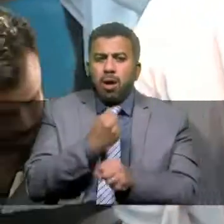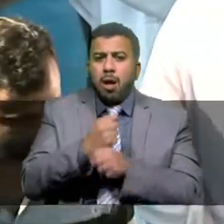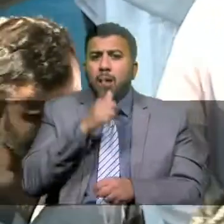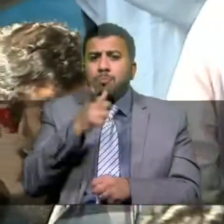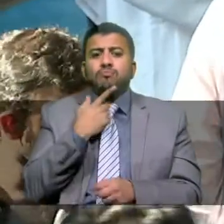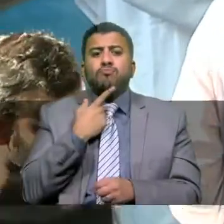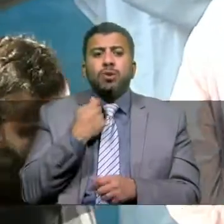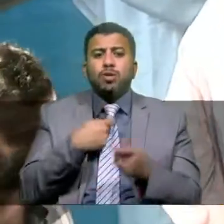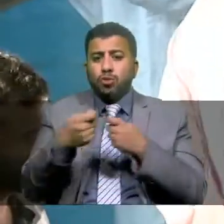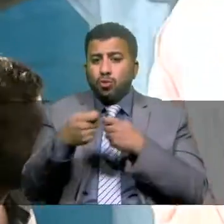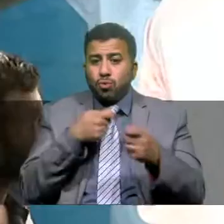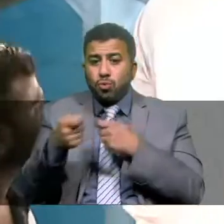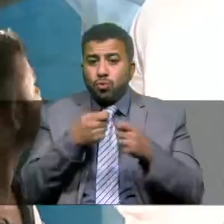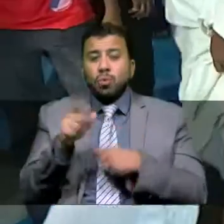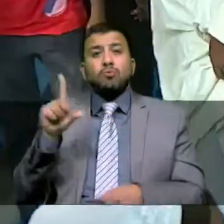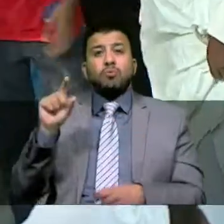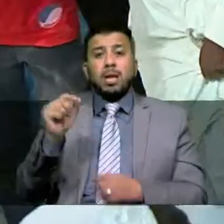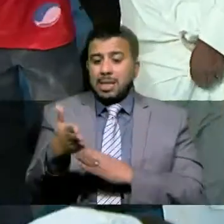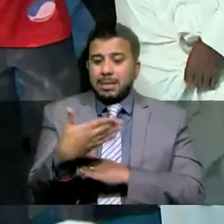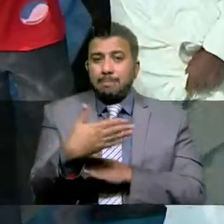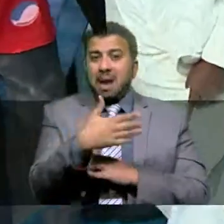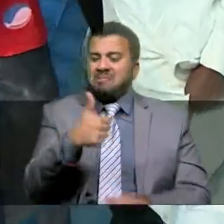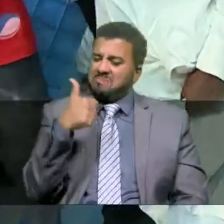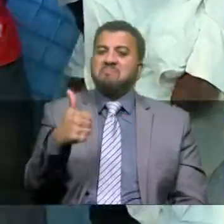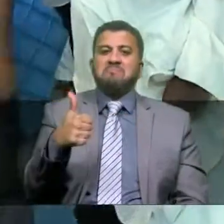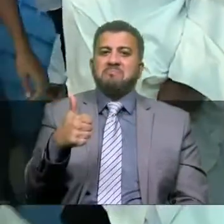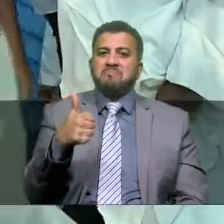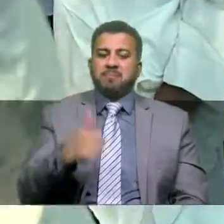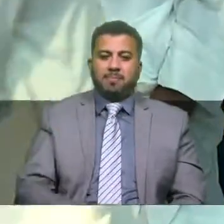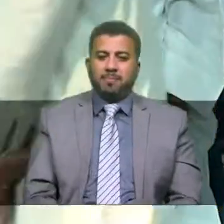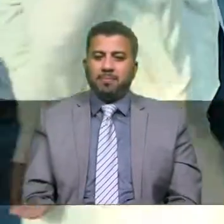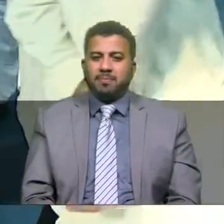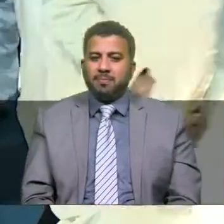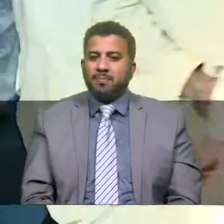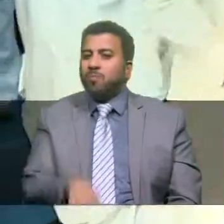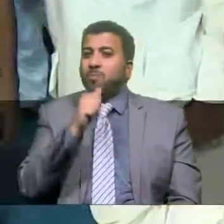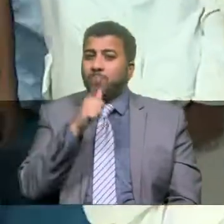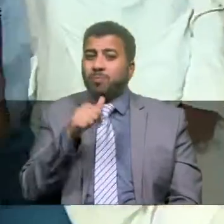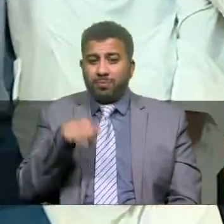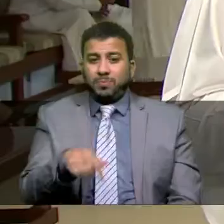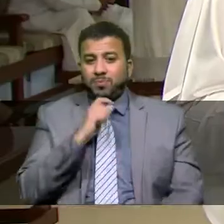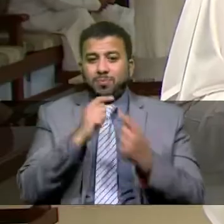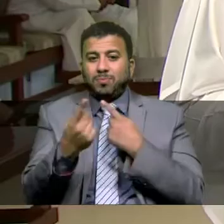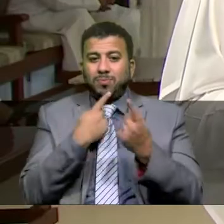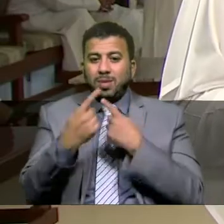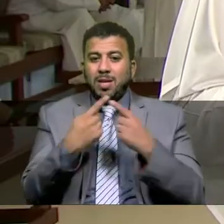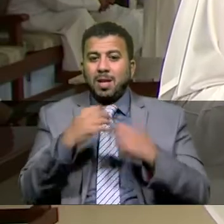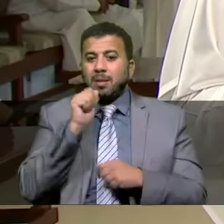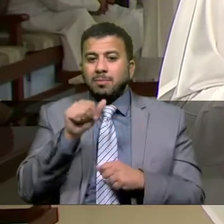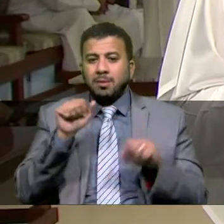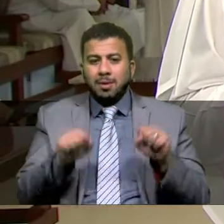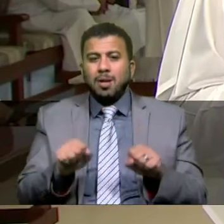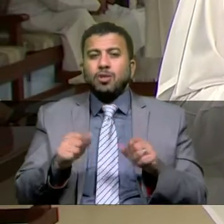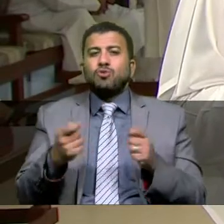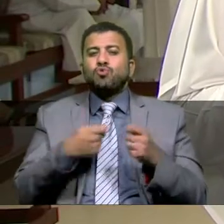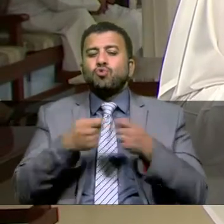على تزويد السوق بأجود أنواع الأسماك. تأتي هذه الجلسة النقاشية من إدارة سوق